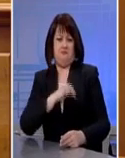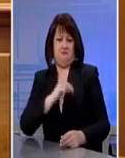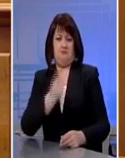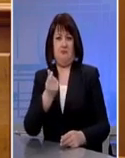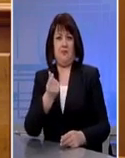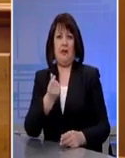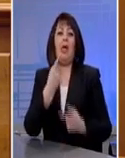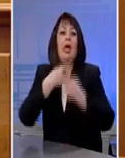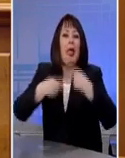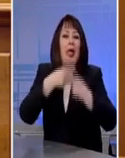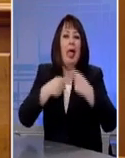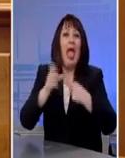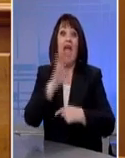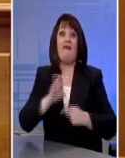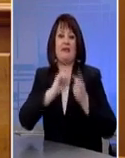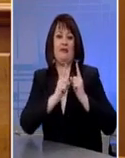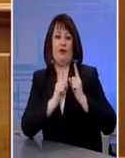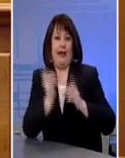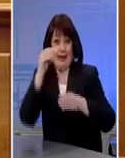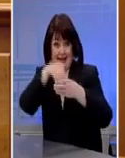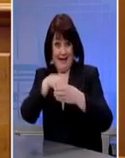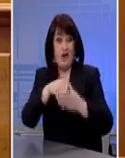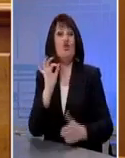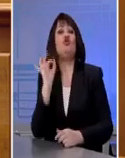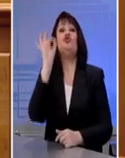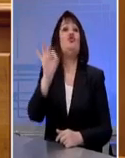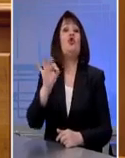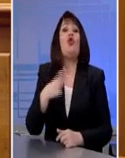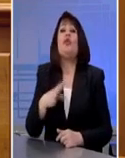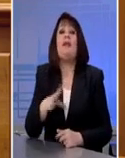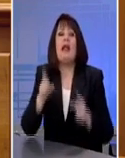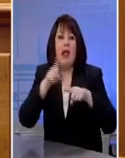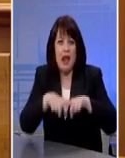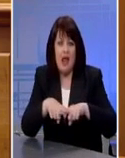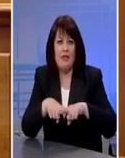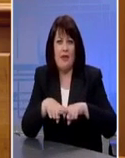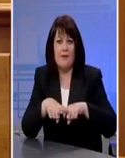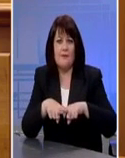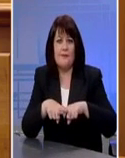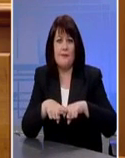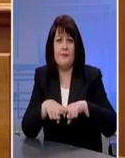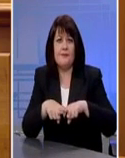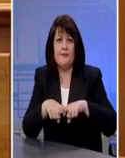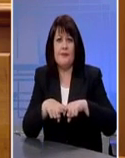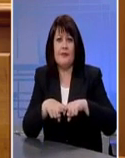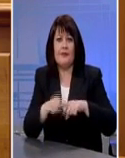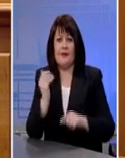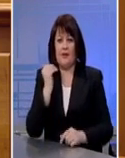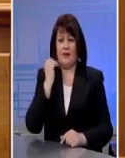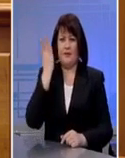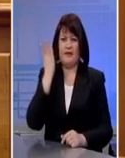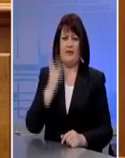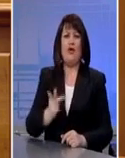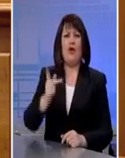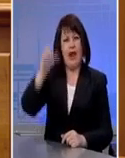μετέχει σε ευρωπαϊκές συμφωνίες. Με ποιο σκοπό? Να οδηγήσει την Ελλάδα στην αμφισβήτηση του Καστελόριζο ότι